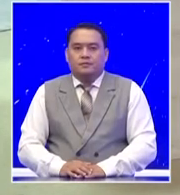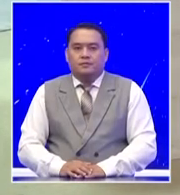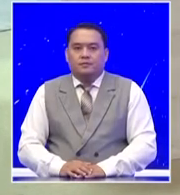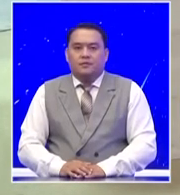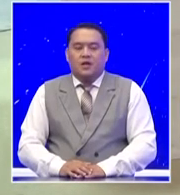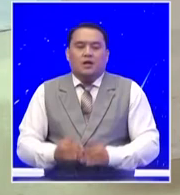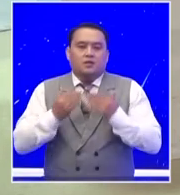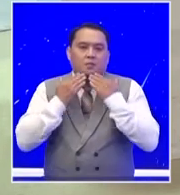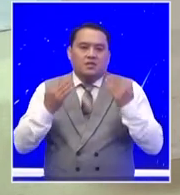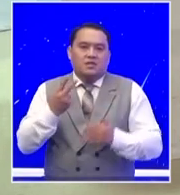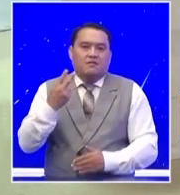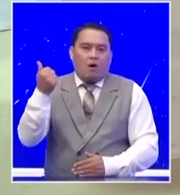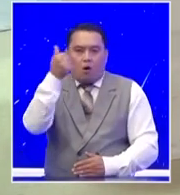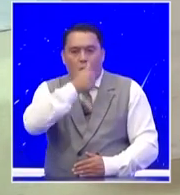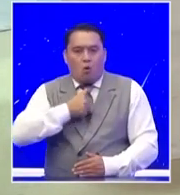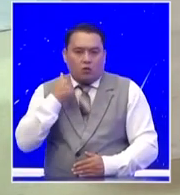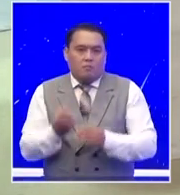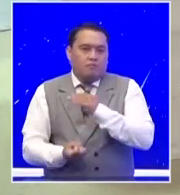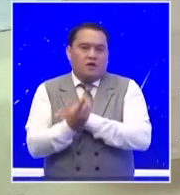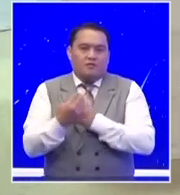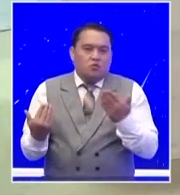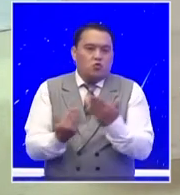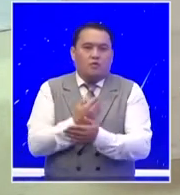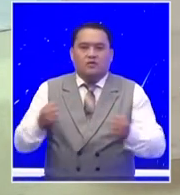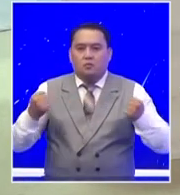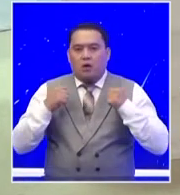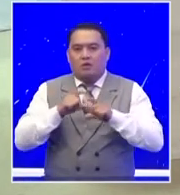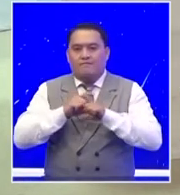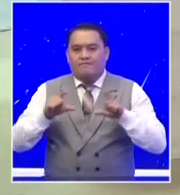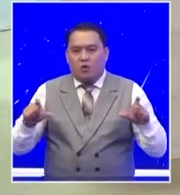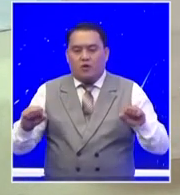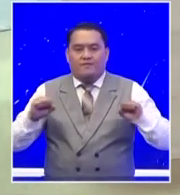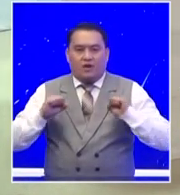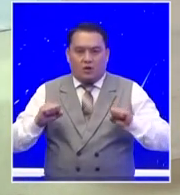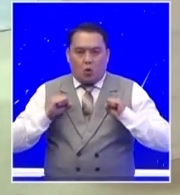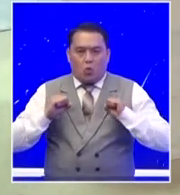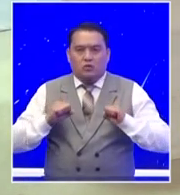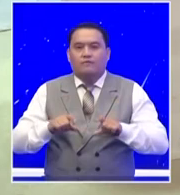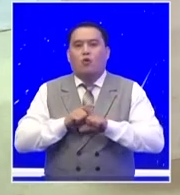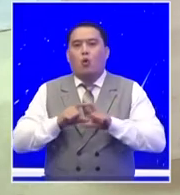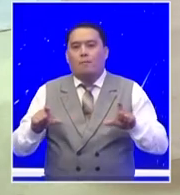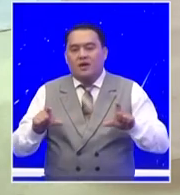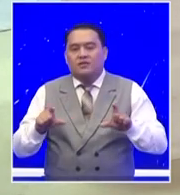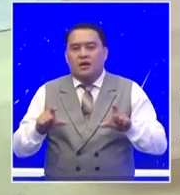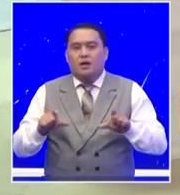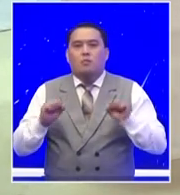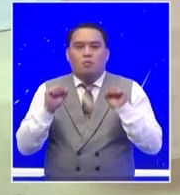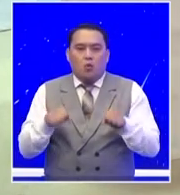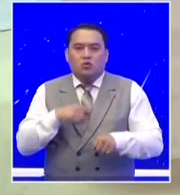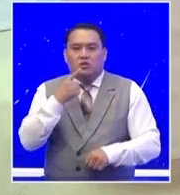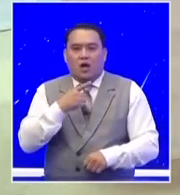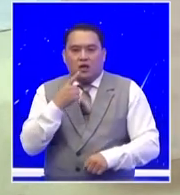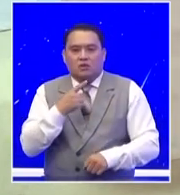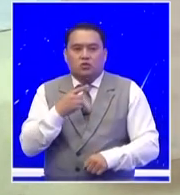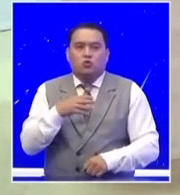За последние 2 года в нашей области появилось много спортивных объектов. Это и площадки, и физкультурно-оздоровительные комплексы. В частности, можно отметить